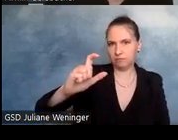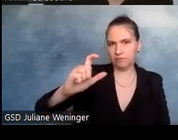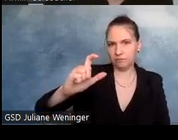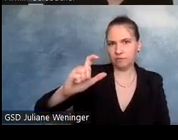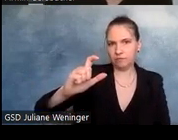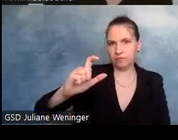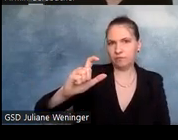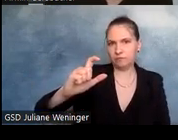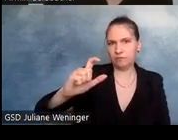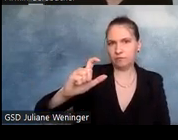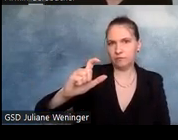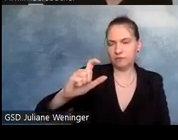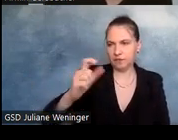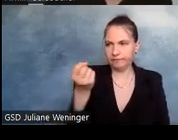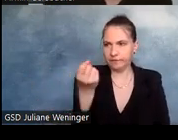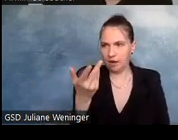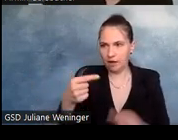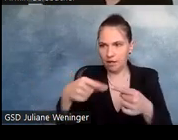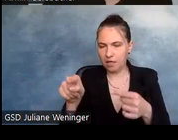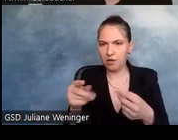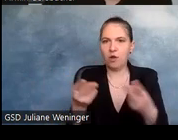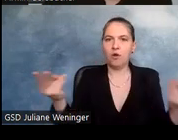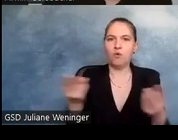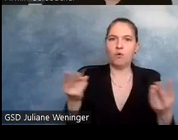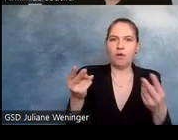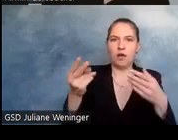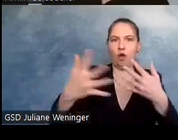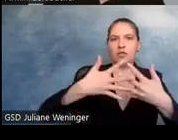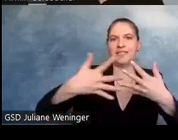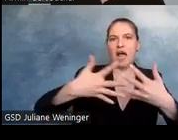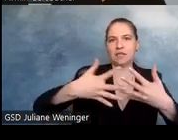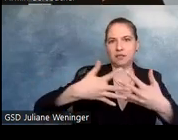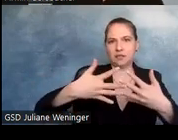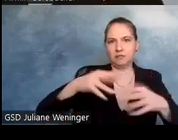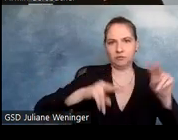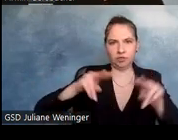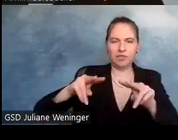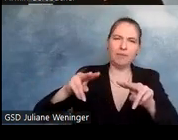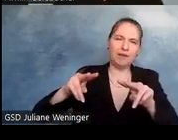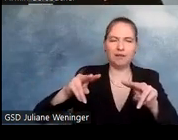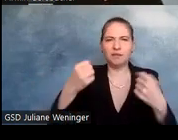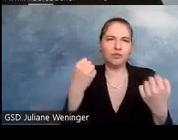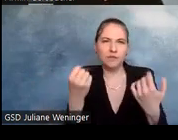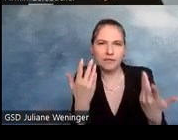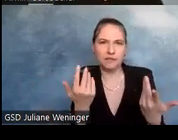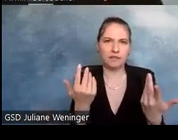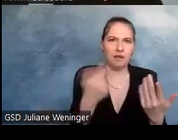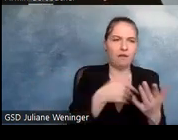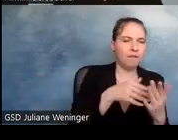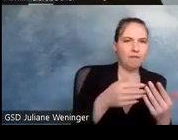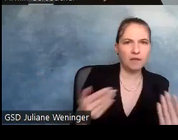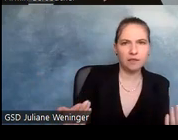ganz klar, dass es dann ein Link ist. Oder man kann auch mit einem Kontrastunterschied, das ist dann aber wieder schwieriger, man beachten muss, der Kontrast, der muss